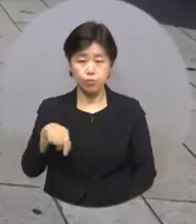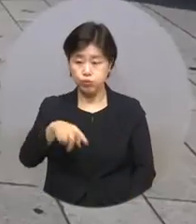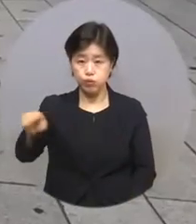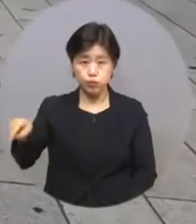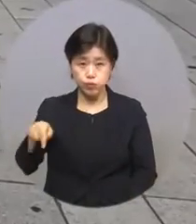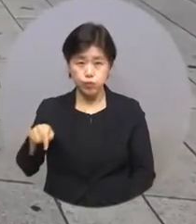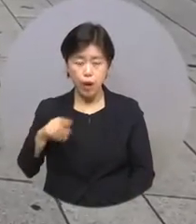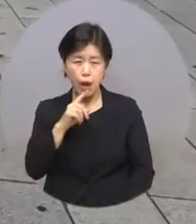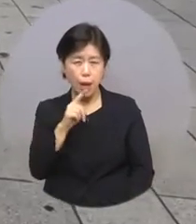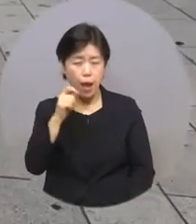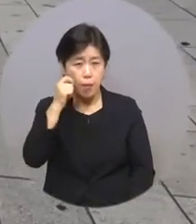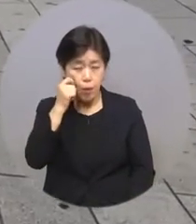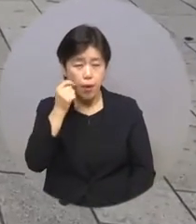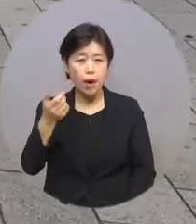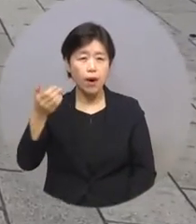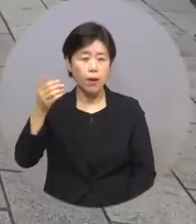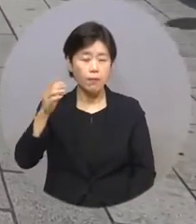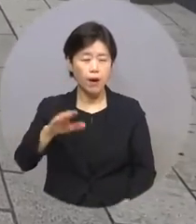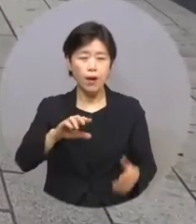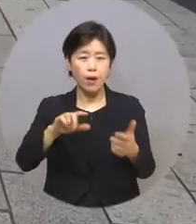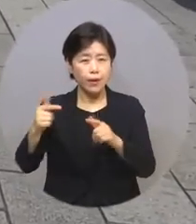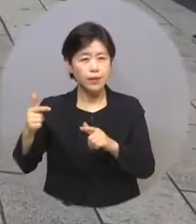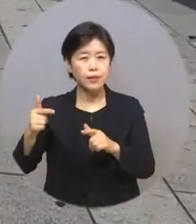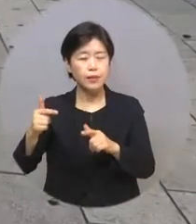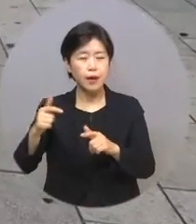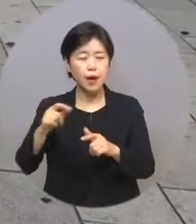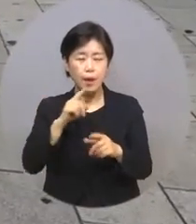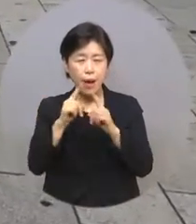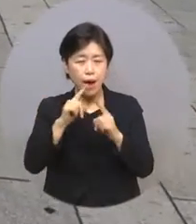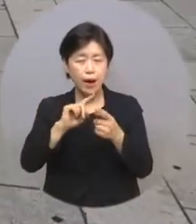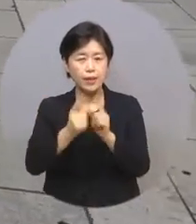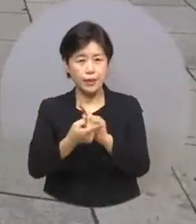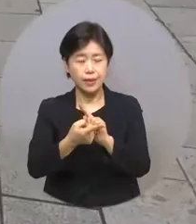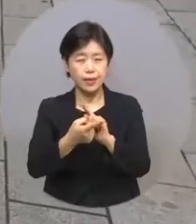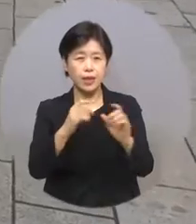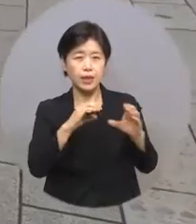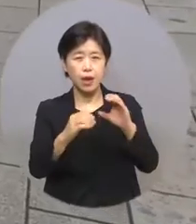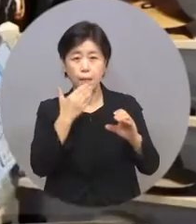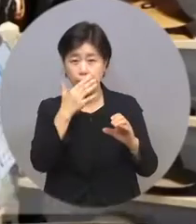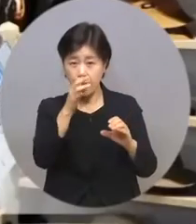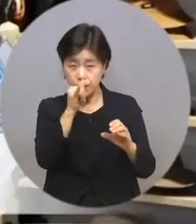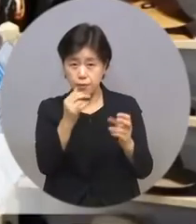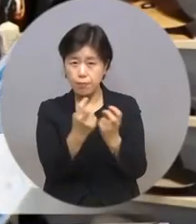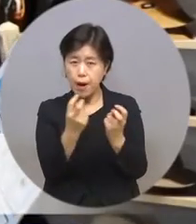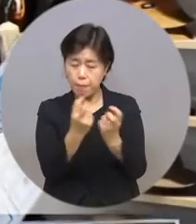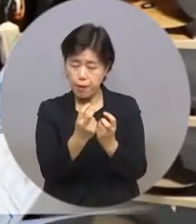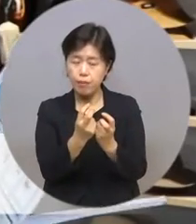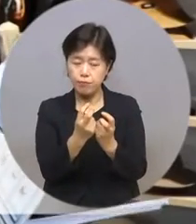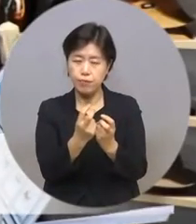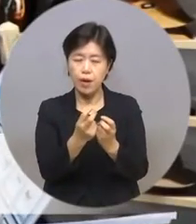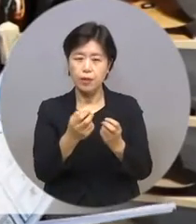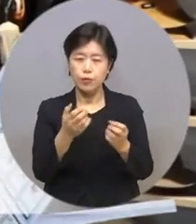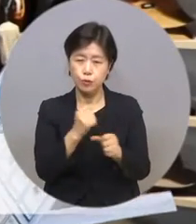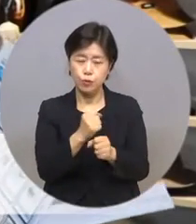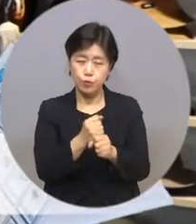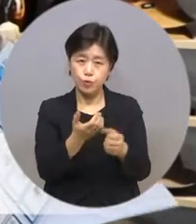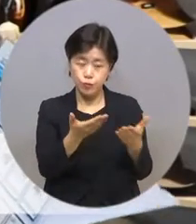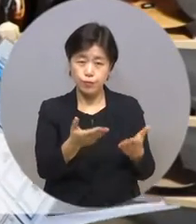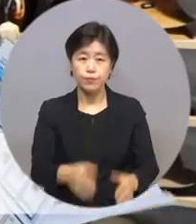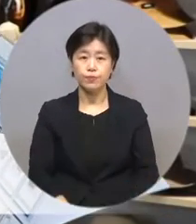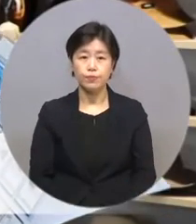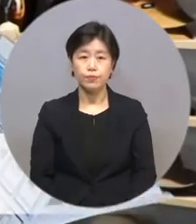비언어적 의사소통을 통해서도 지역사회와 교류하는 기회를 제공합니다. 장애자들이 좀